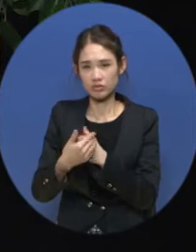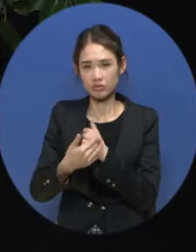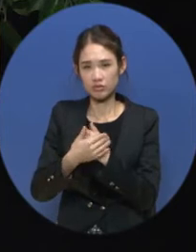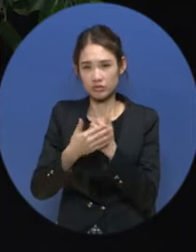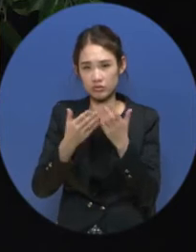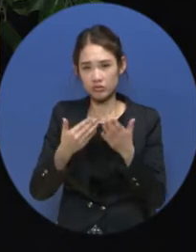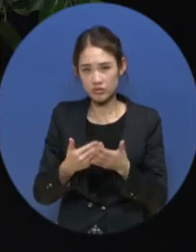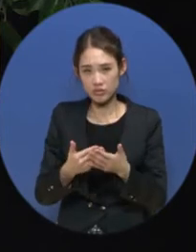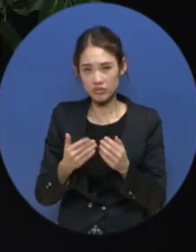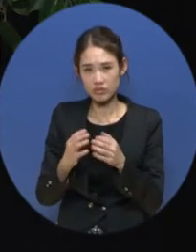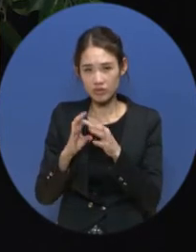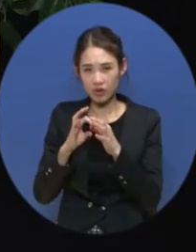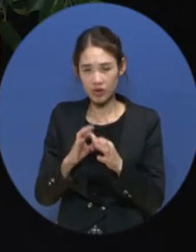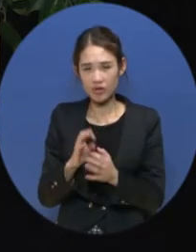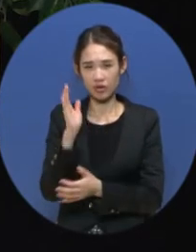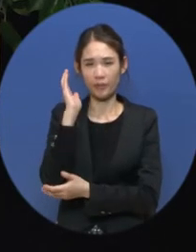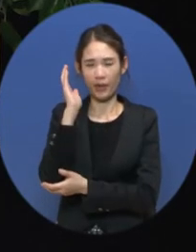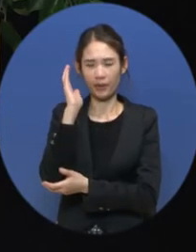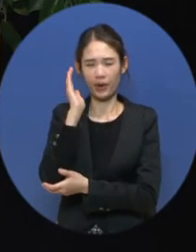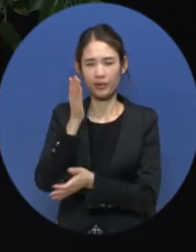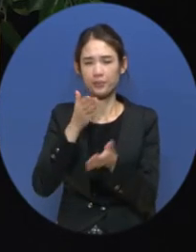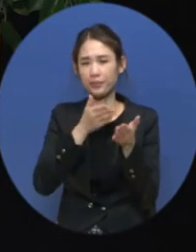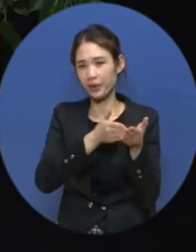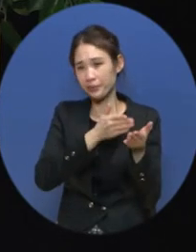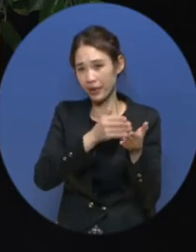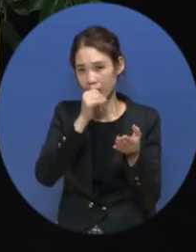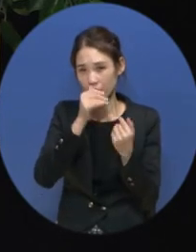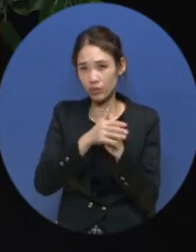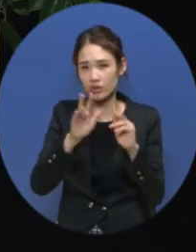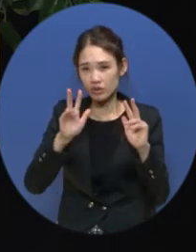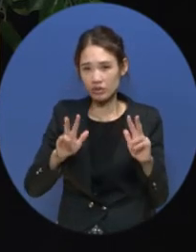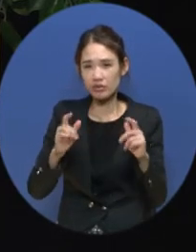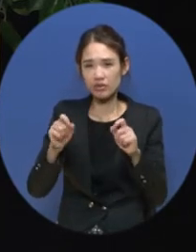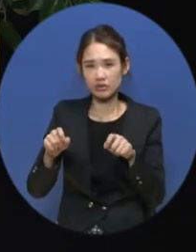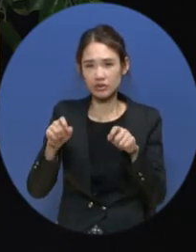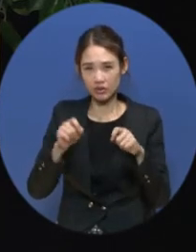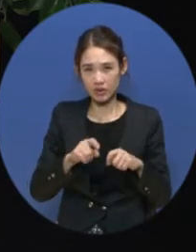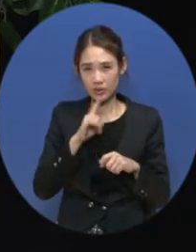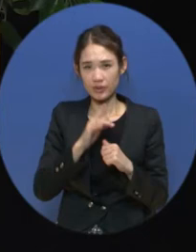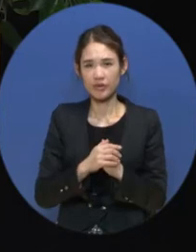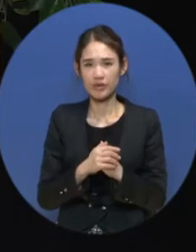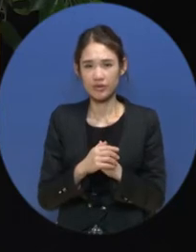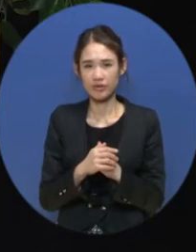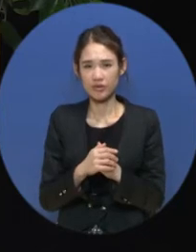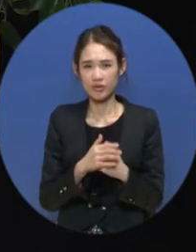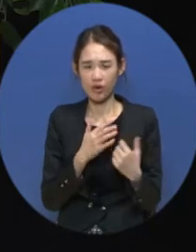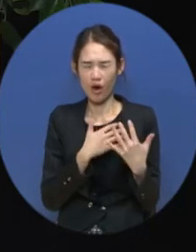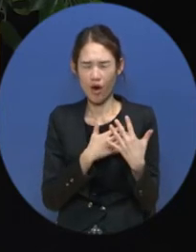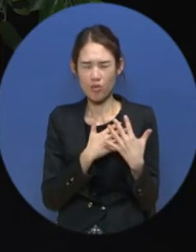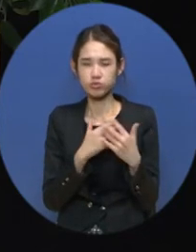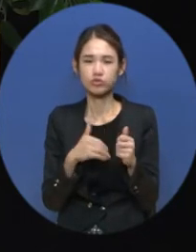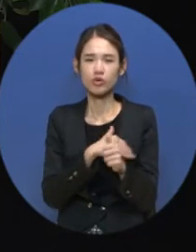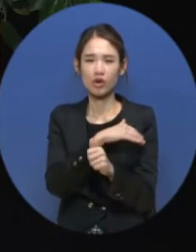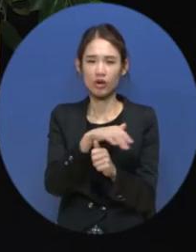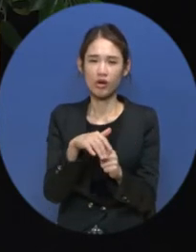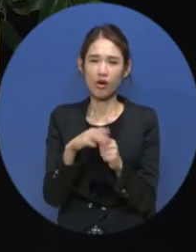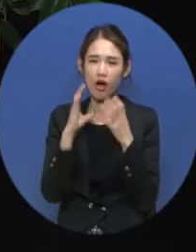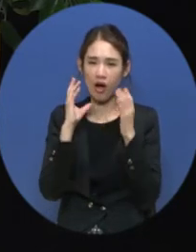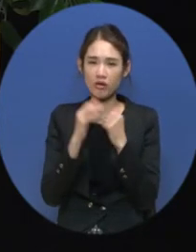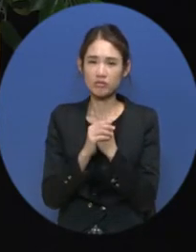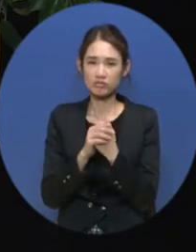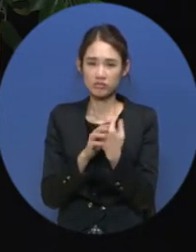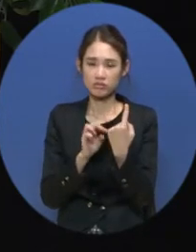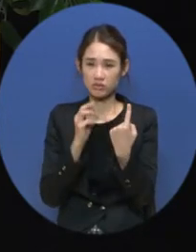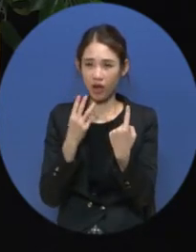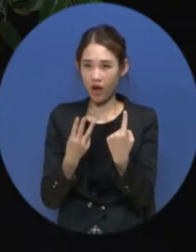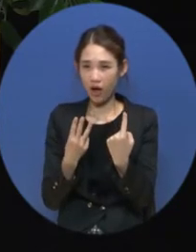해줘야 된다는 걸 우리가 계속 얘기를 하듯이 지금도 그게 적용이 되는 거예요. 이렇게 불안한 상황에서 아이들은